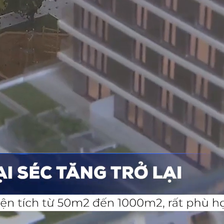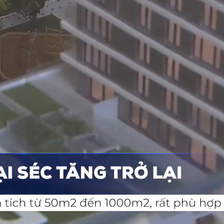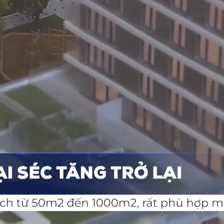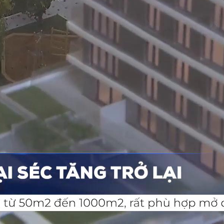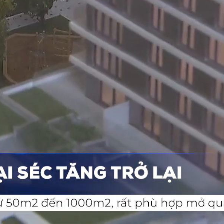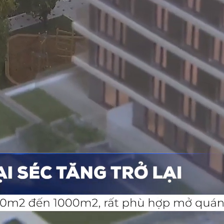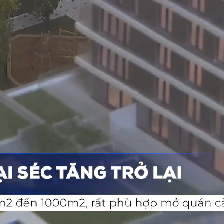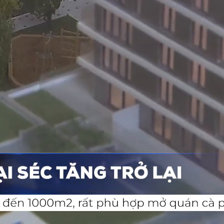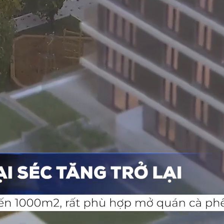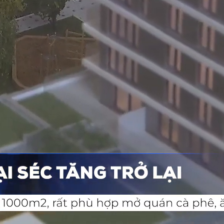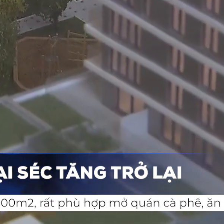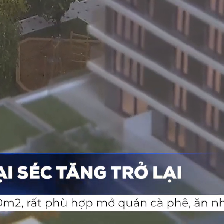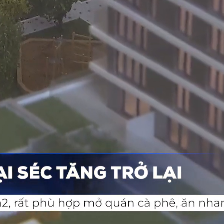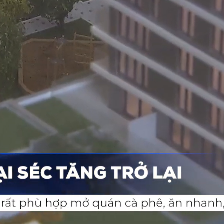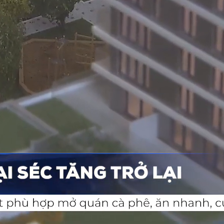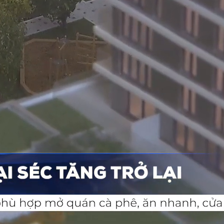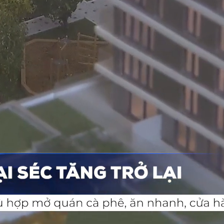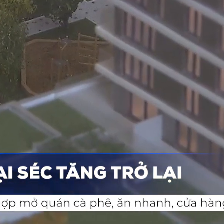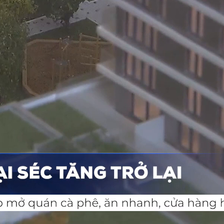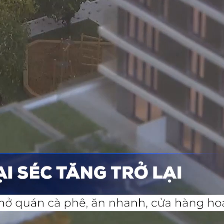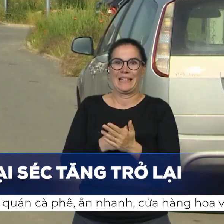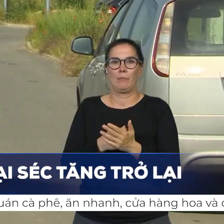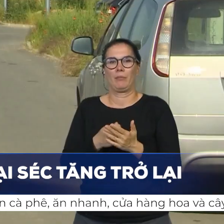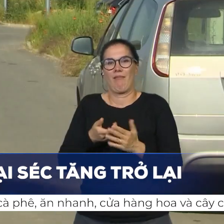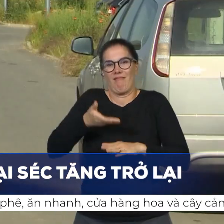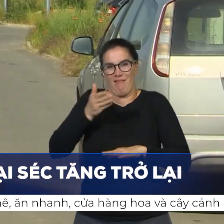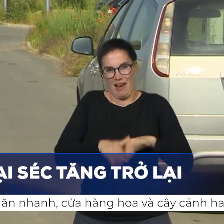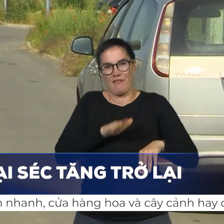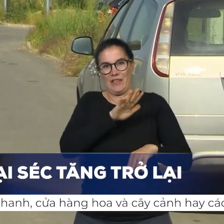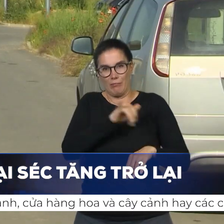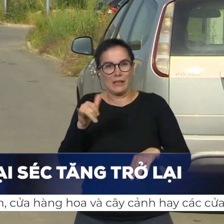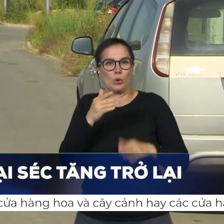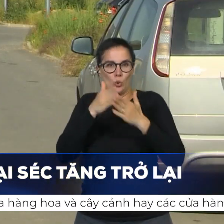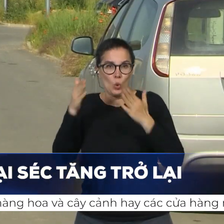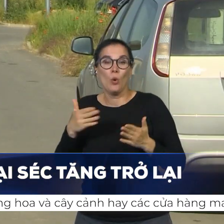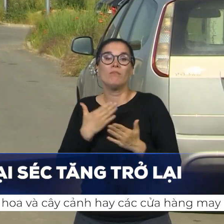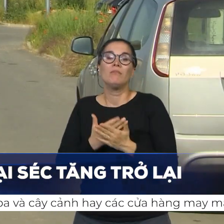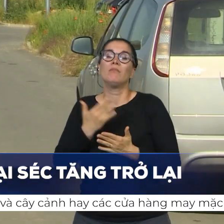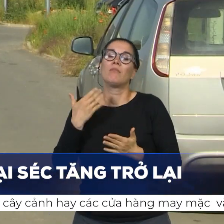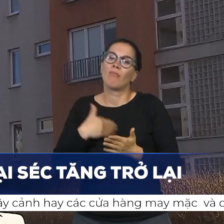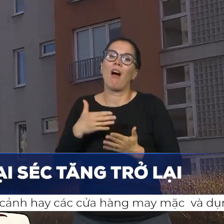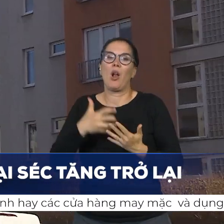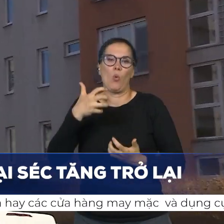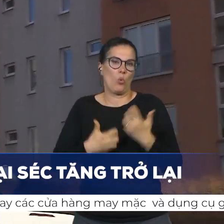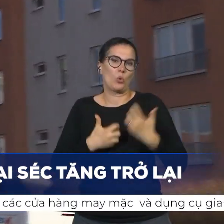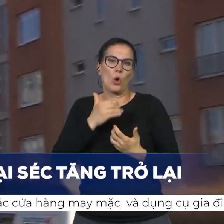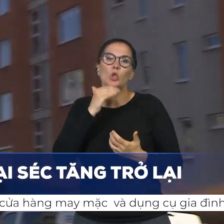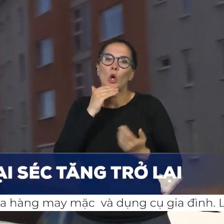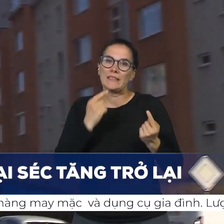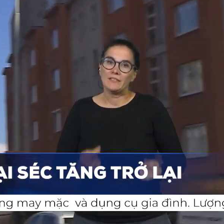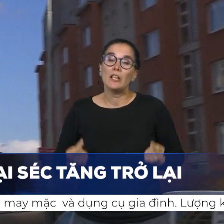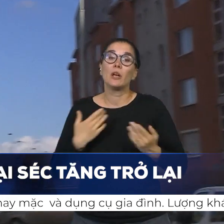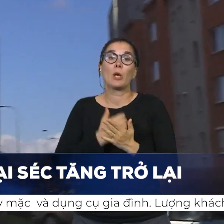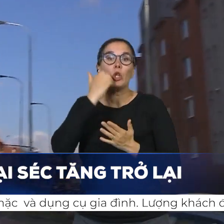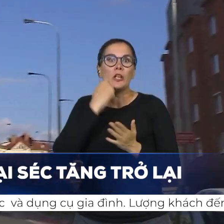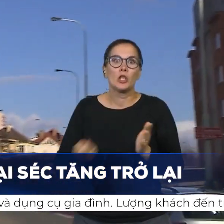đầu giảm đồng thời tiền thuê nhà lại đang tăng lên mố quan tâm nhiều nhất là các căn hội chung cư nhỏ do đó có tới 80 ph tòa nhà chung cư mới là các